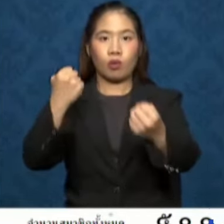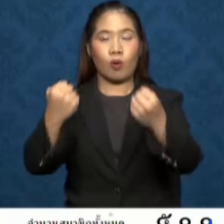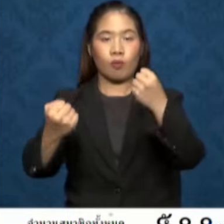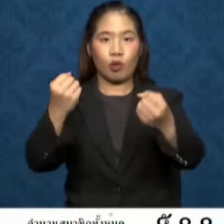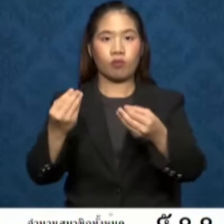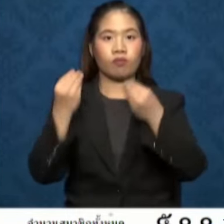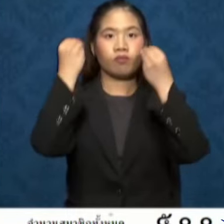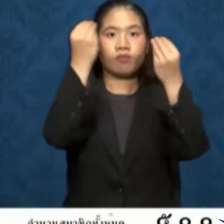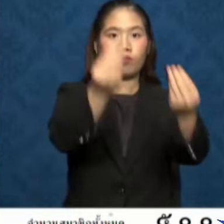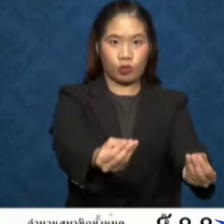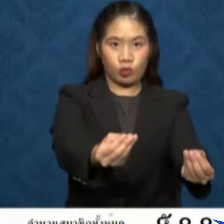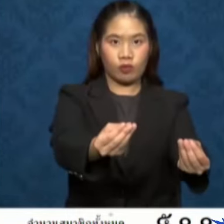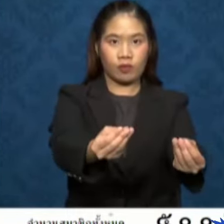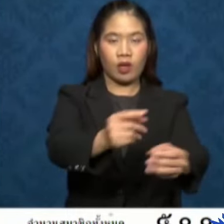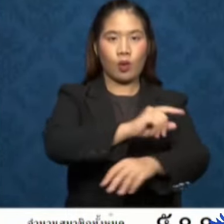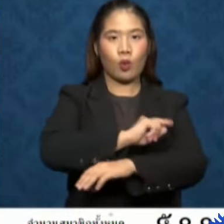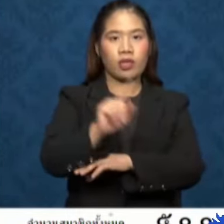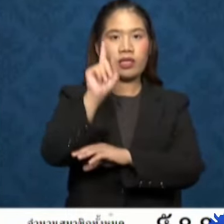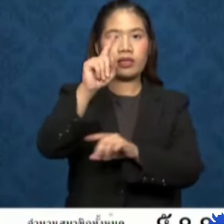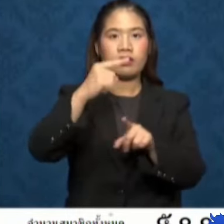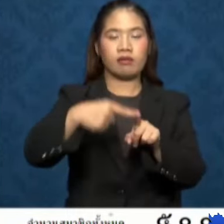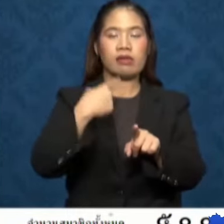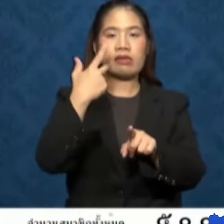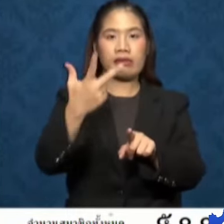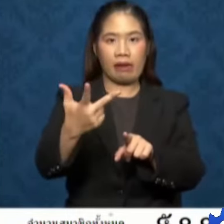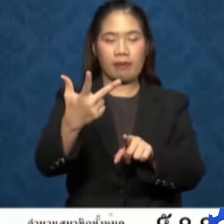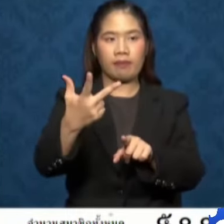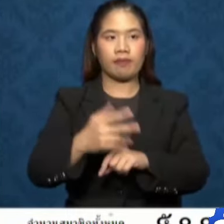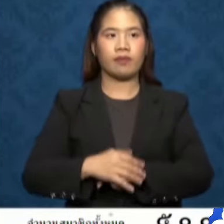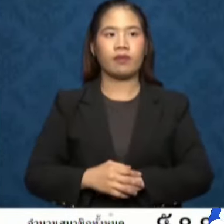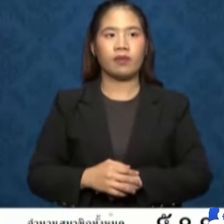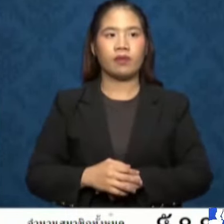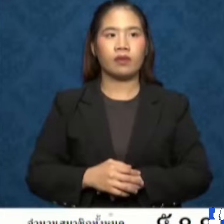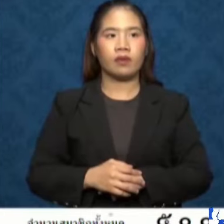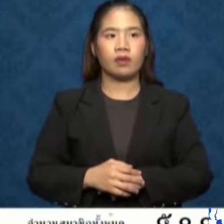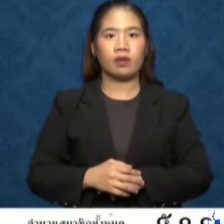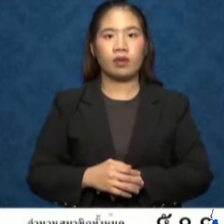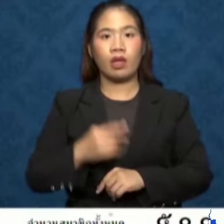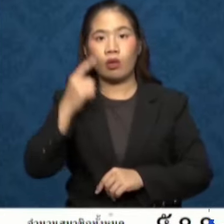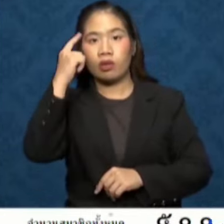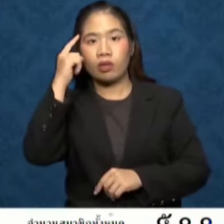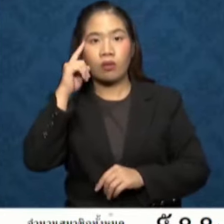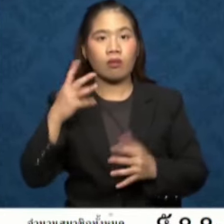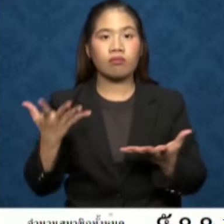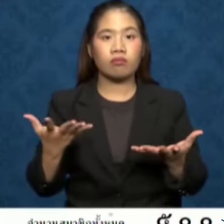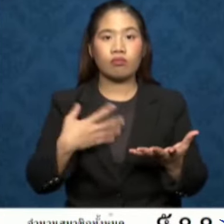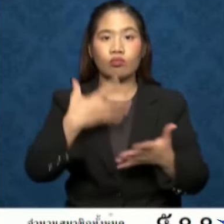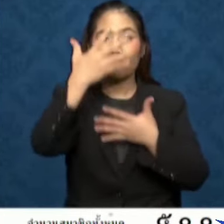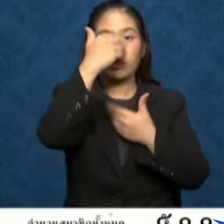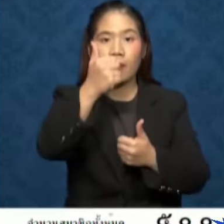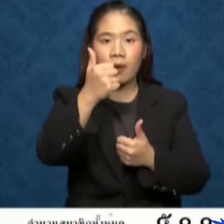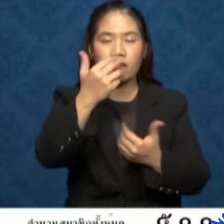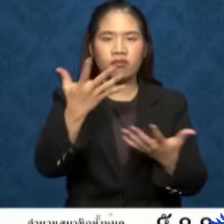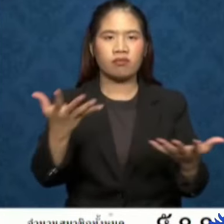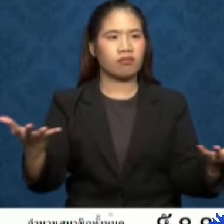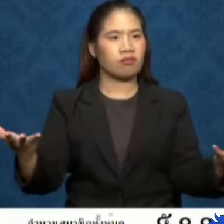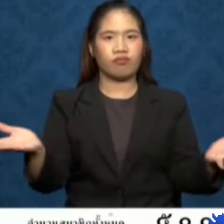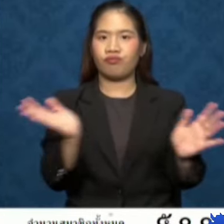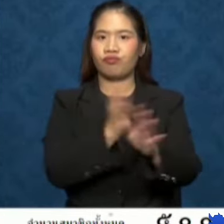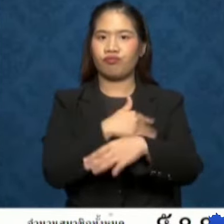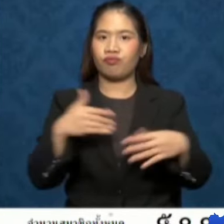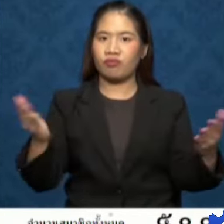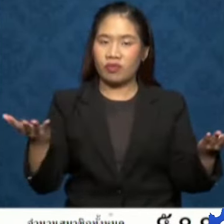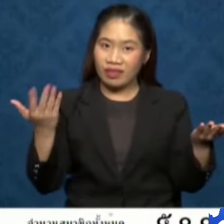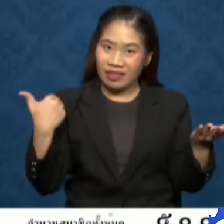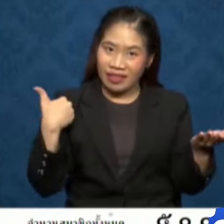มือของเจ้าหน้าที่เองในวันที่ 1มีนาคมแล้วนายสุทินใส่ใจมยก็เปล่านี่แหละน้ำอิ๊วของรัฐมนตรี